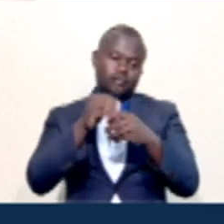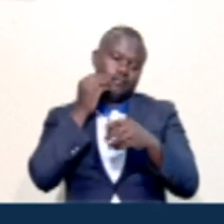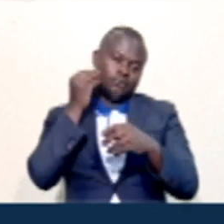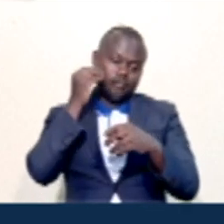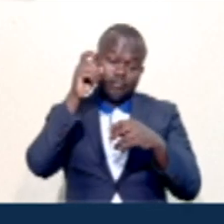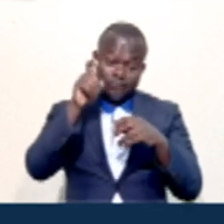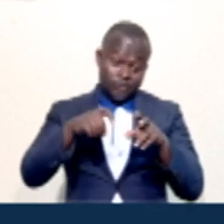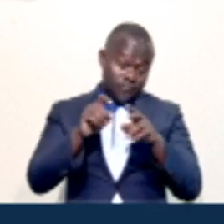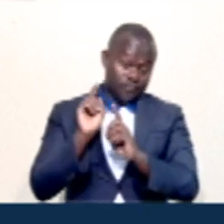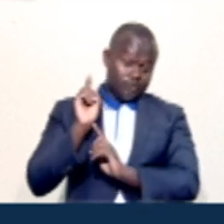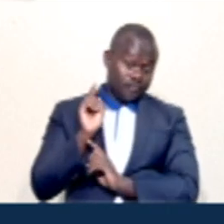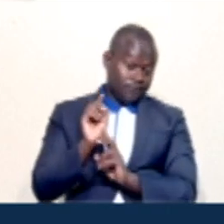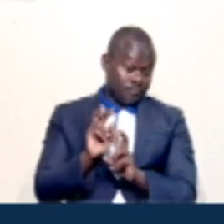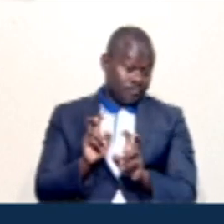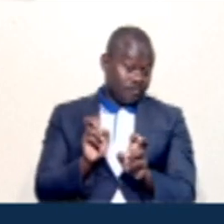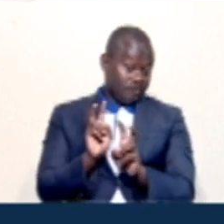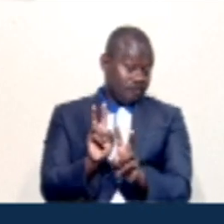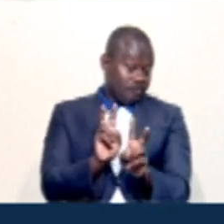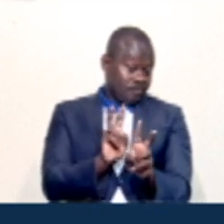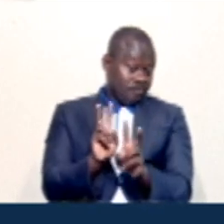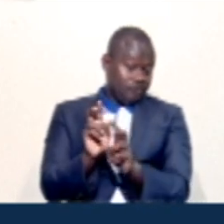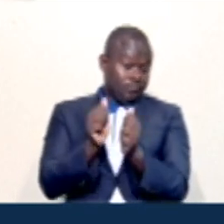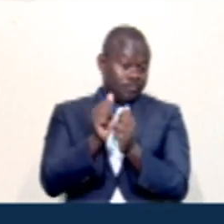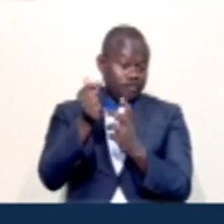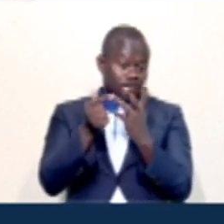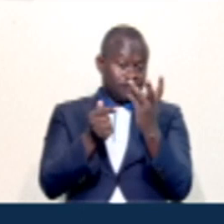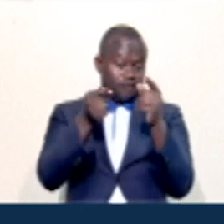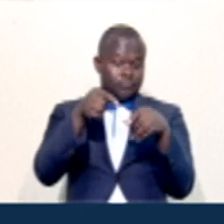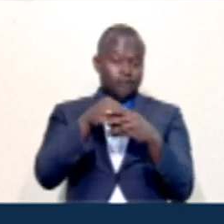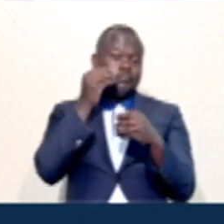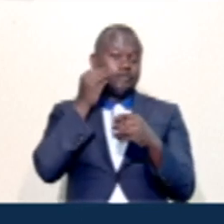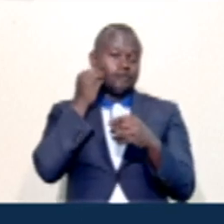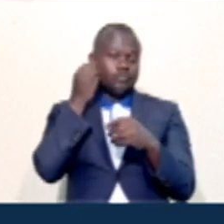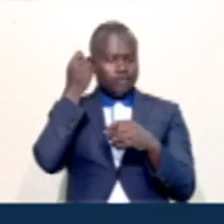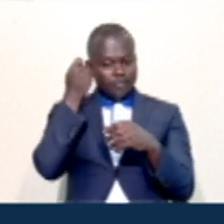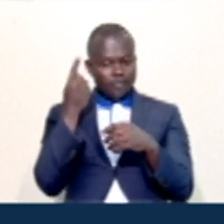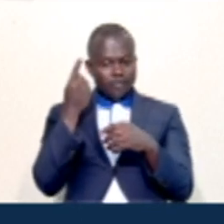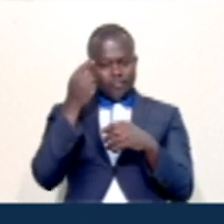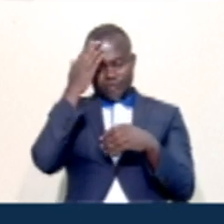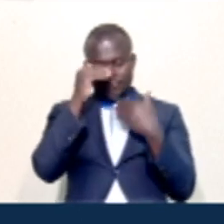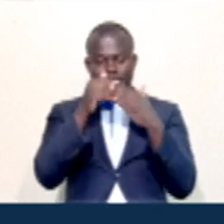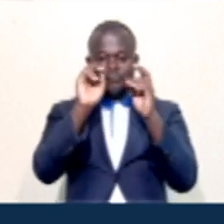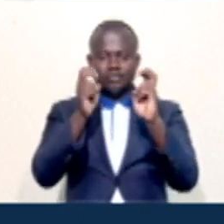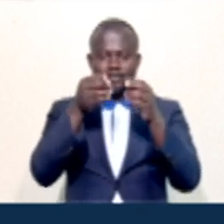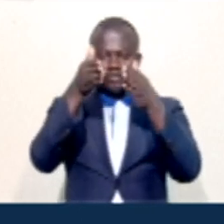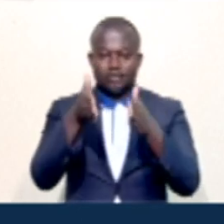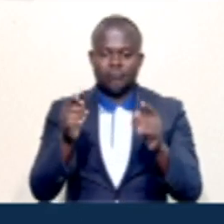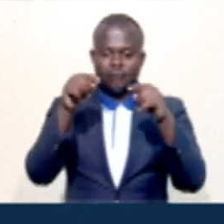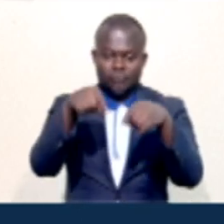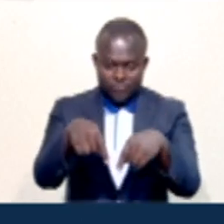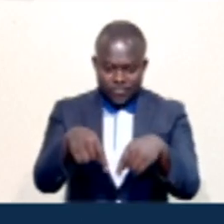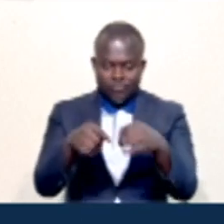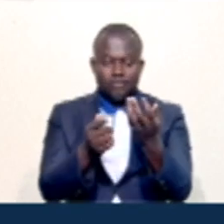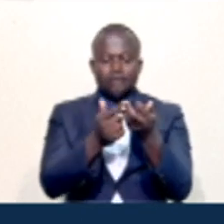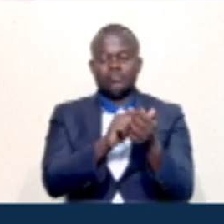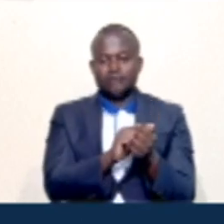ukwiye kubacungira umutekano n'ibyabo bazanye muri urwo rugo. Byumvikane neza ko umuntu kuza